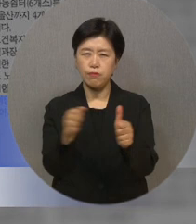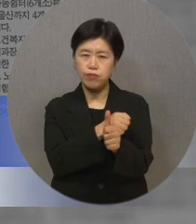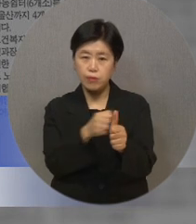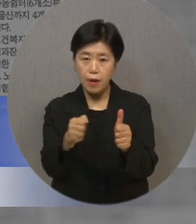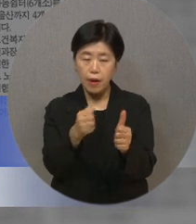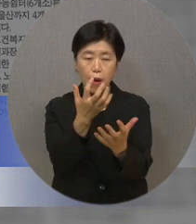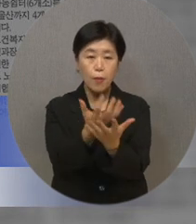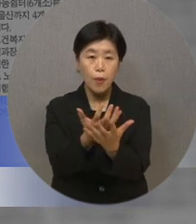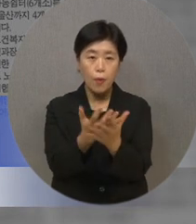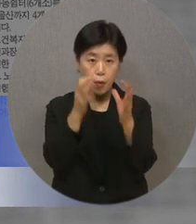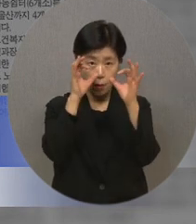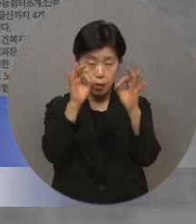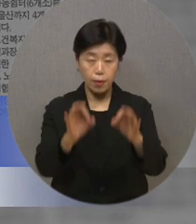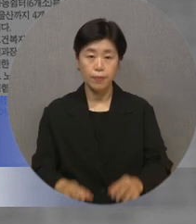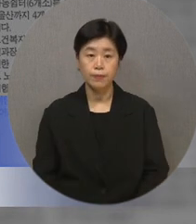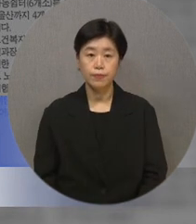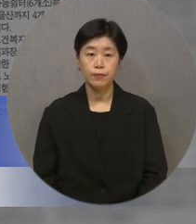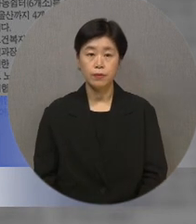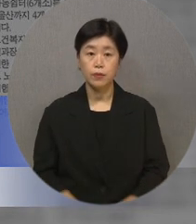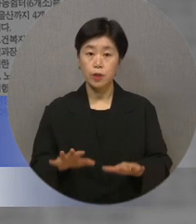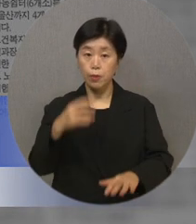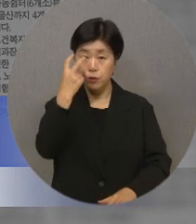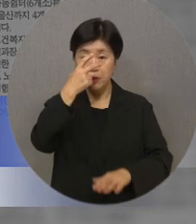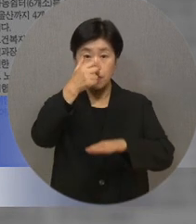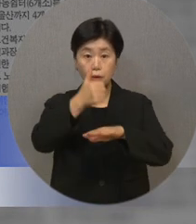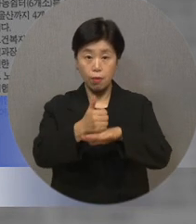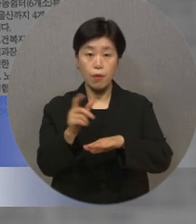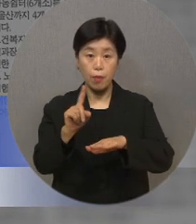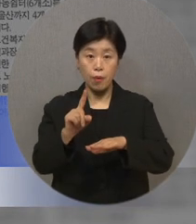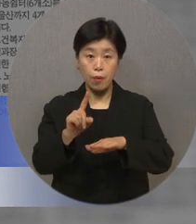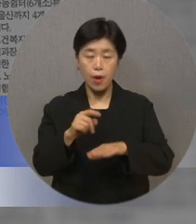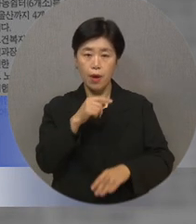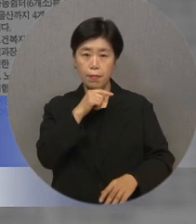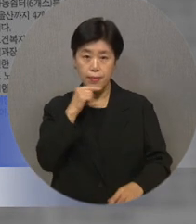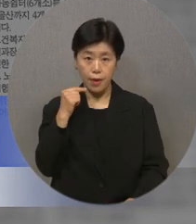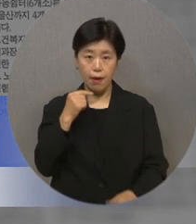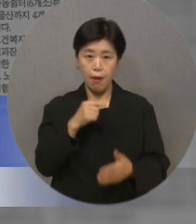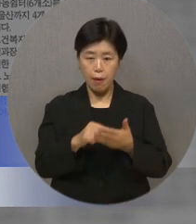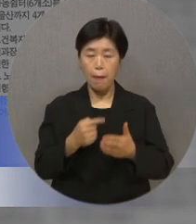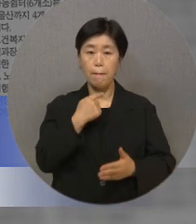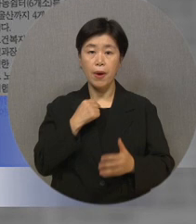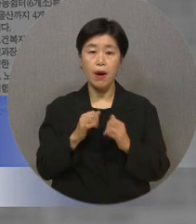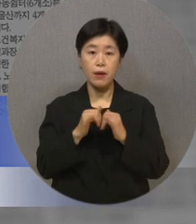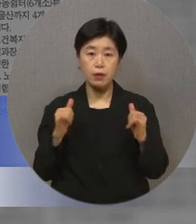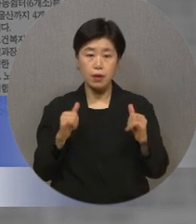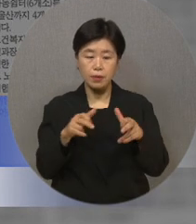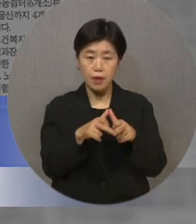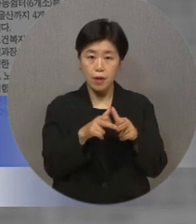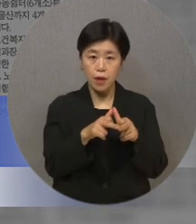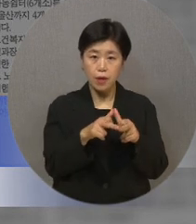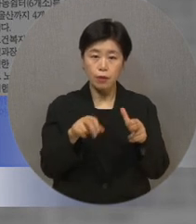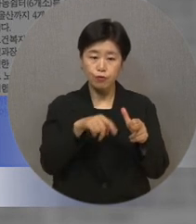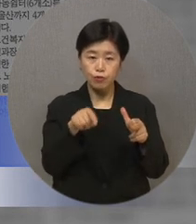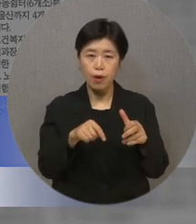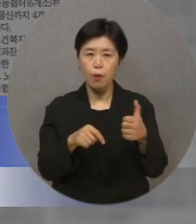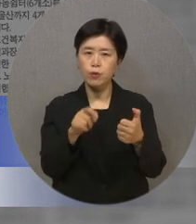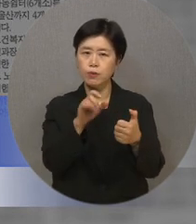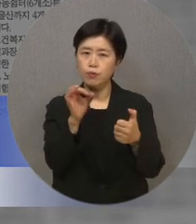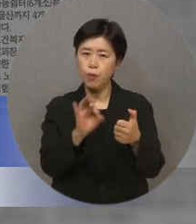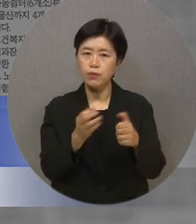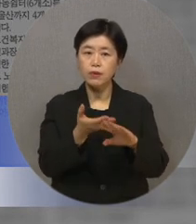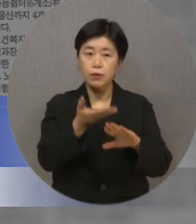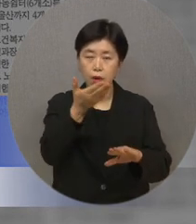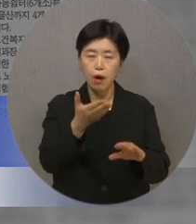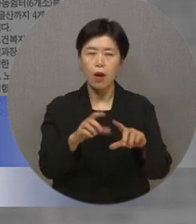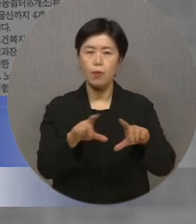나온 결과인데요 이번 조사 결과에서는 피해 장애인들 중 절반 이상이 여성이었고 피해자의